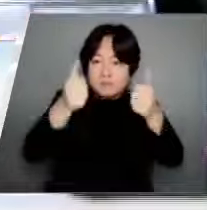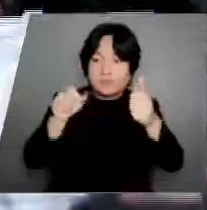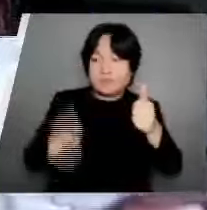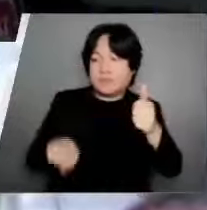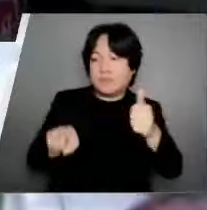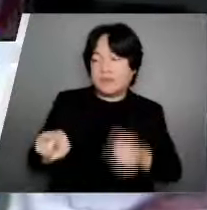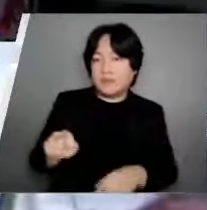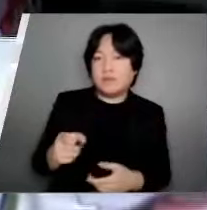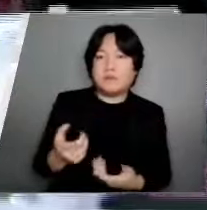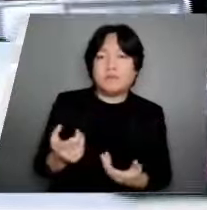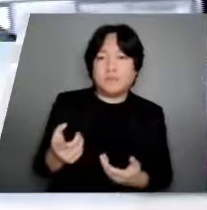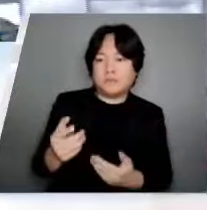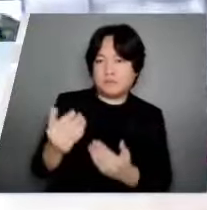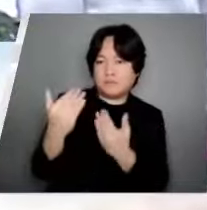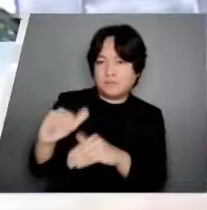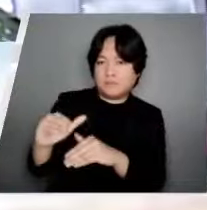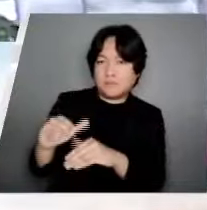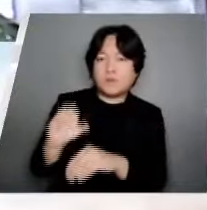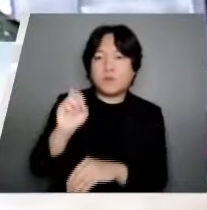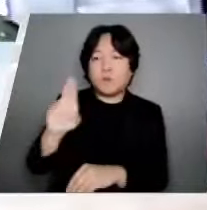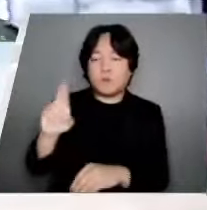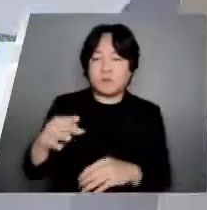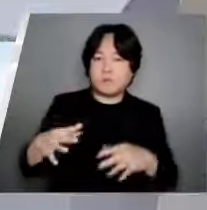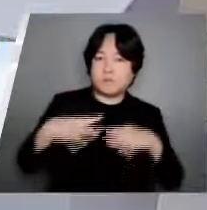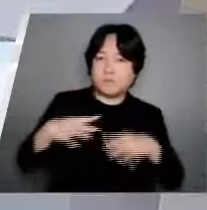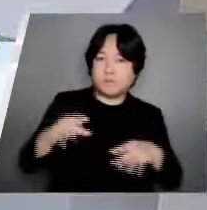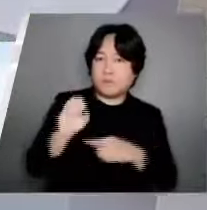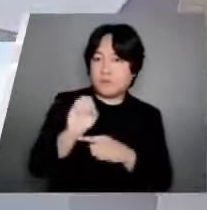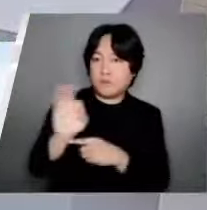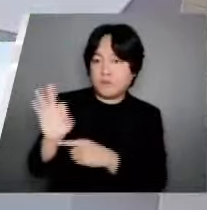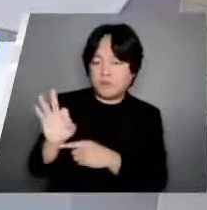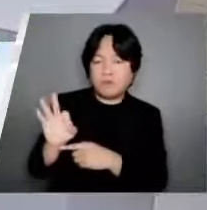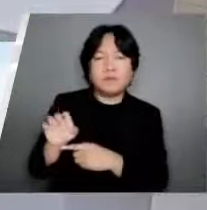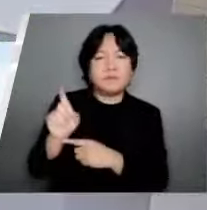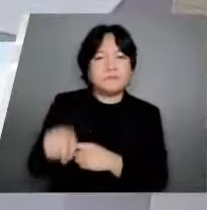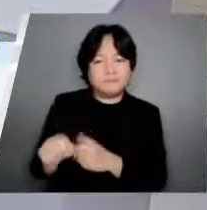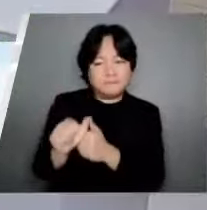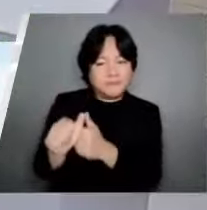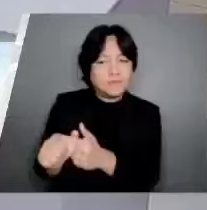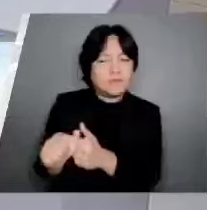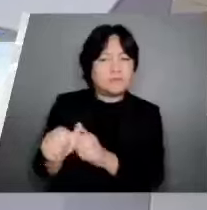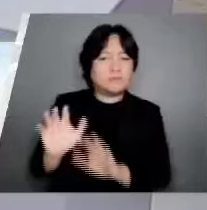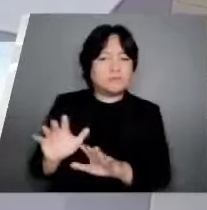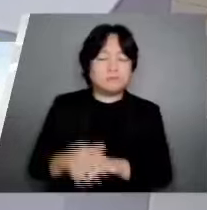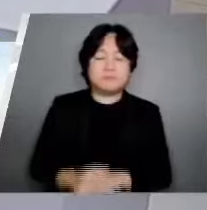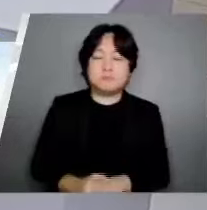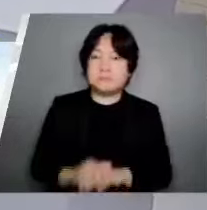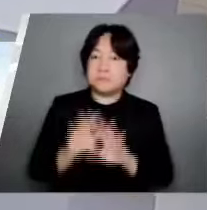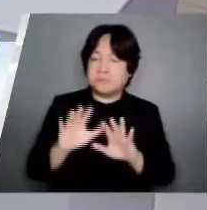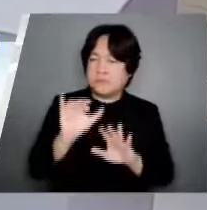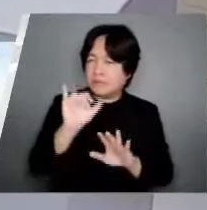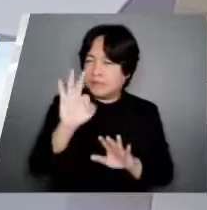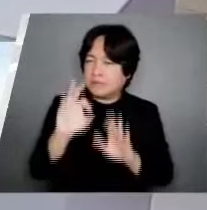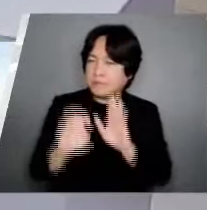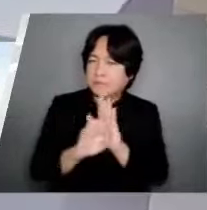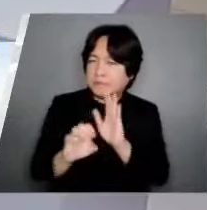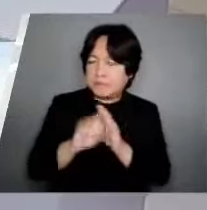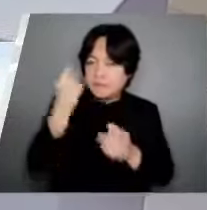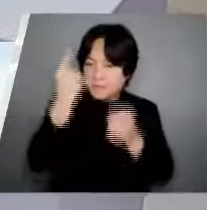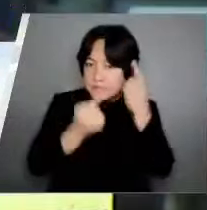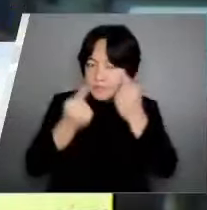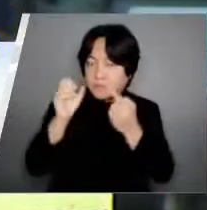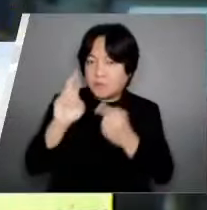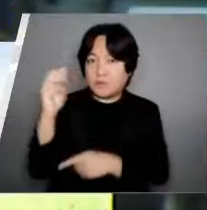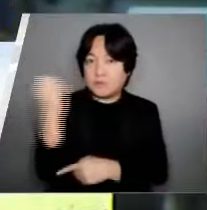na naka-day off o nasa oras ng pahinga. Maliban na lamang kung emergency, may consent ang manggagawa at overtime